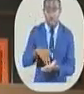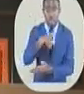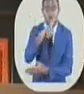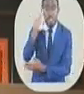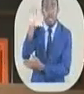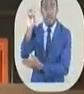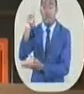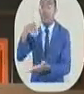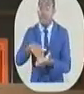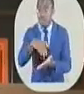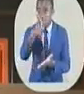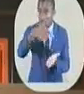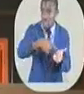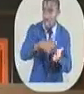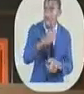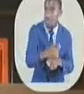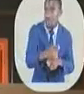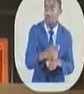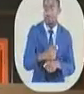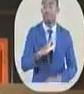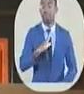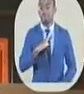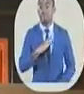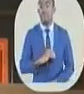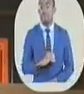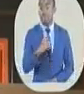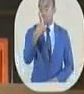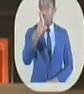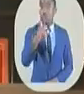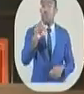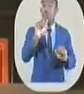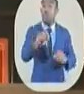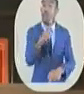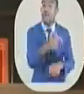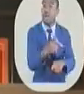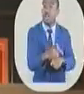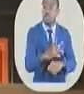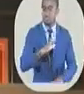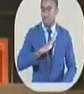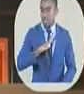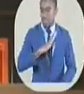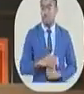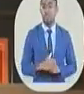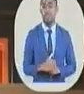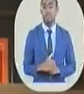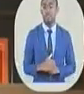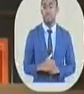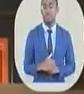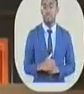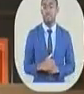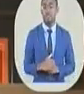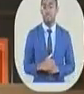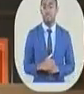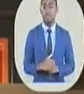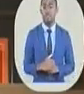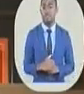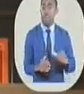CFA et 150 000 francs, ils seront intégralement maintenus.